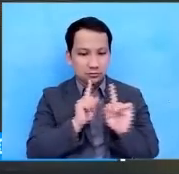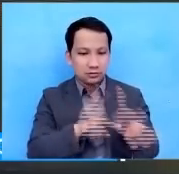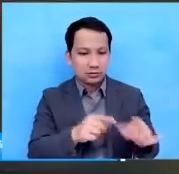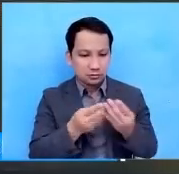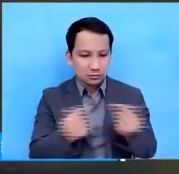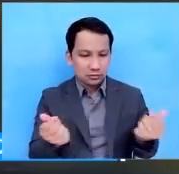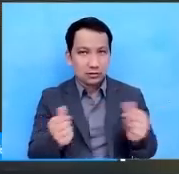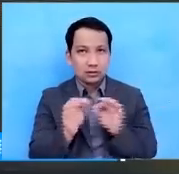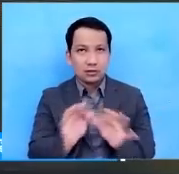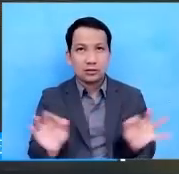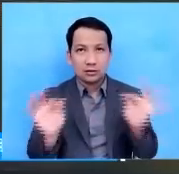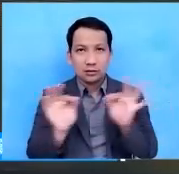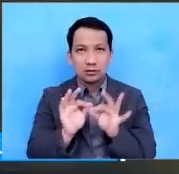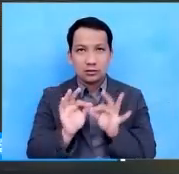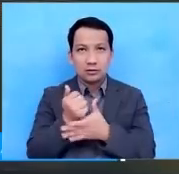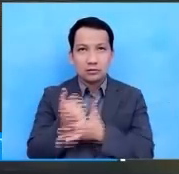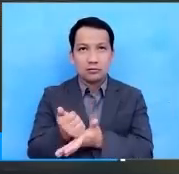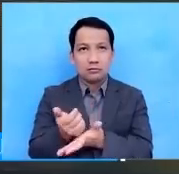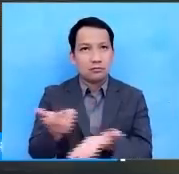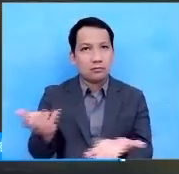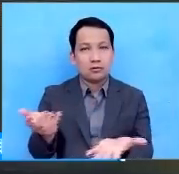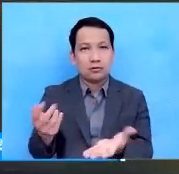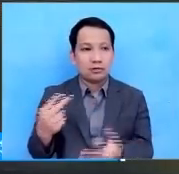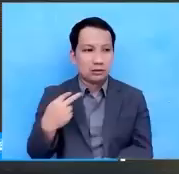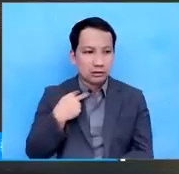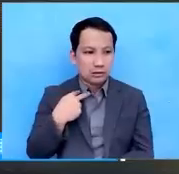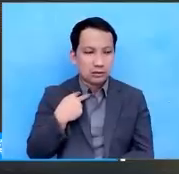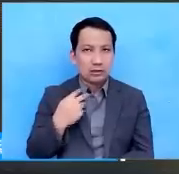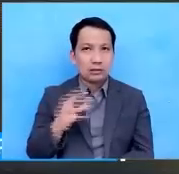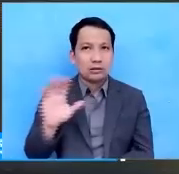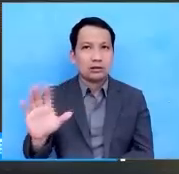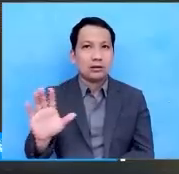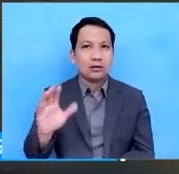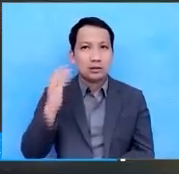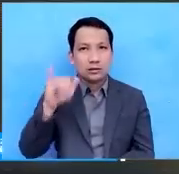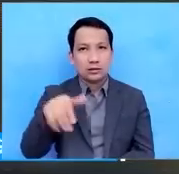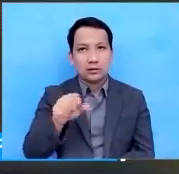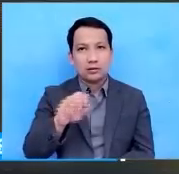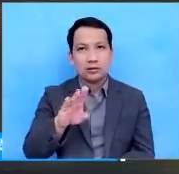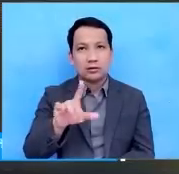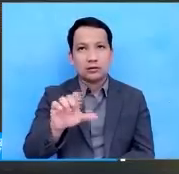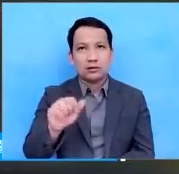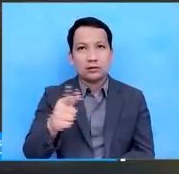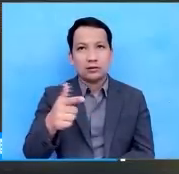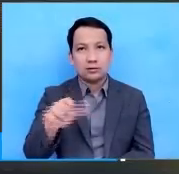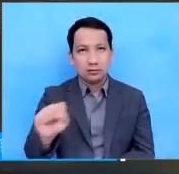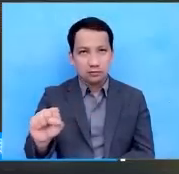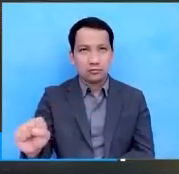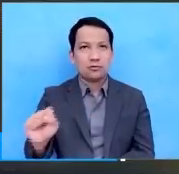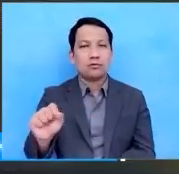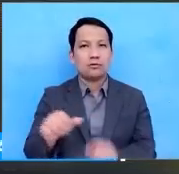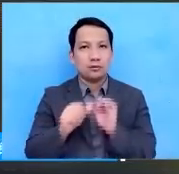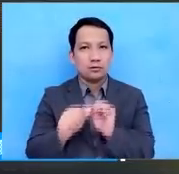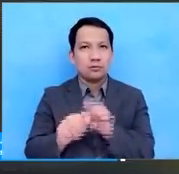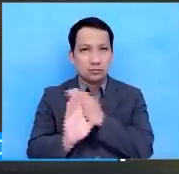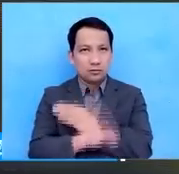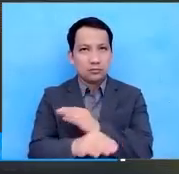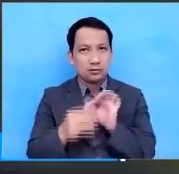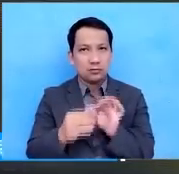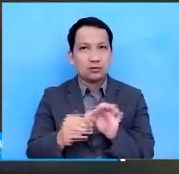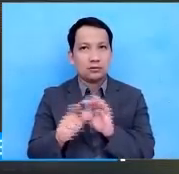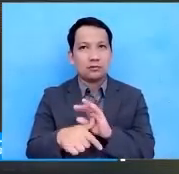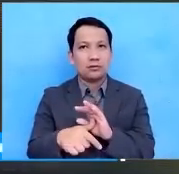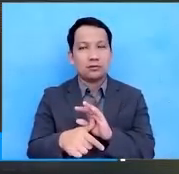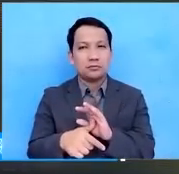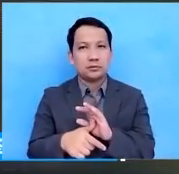At sa ngayon, stranded pa si Jamie Balgos. At babalikan po natin yung kalagayan ng